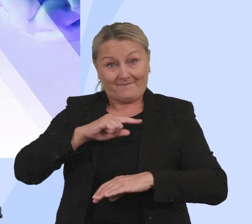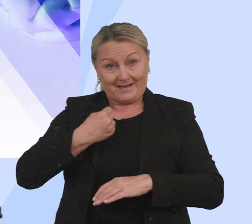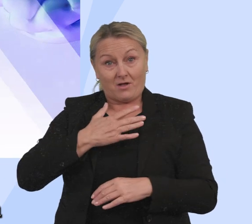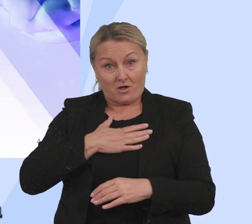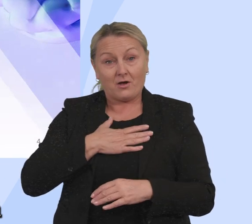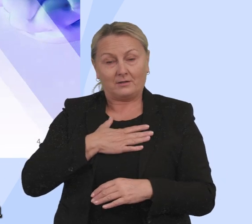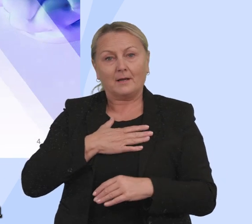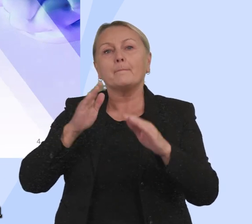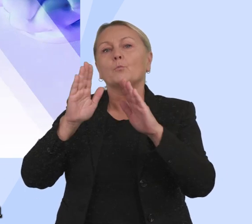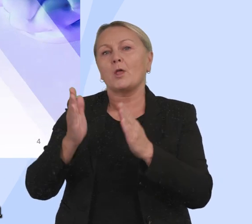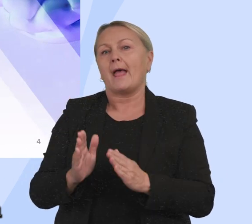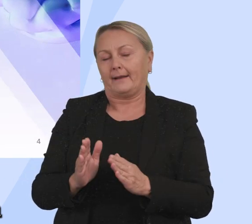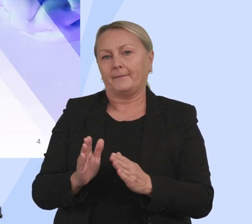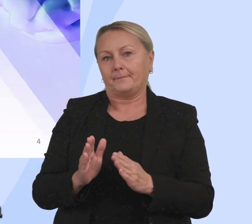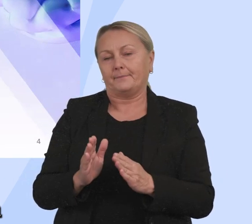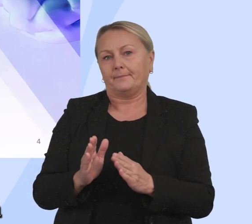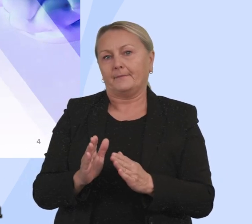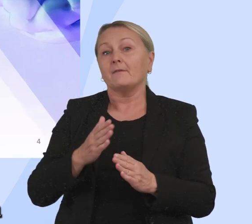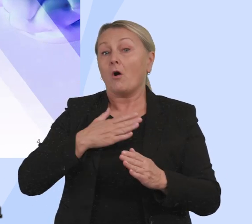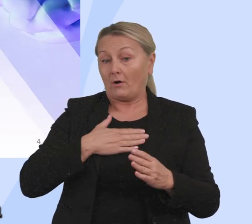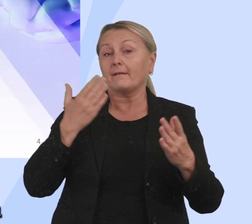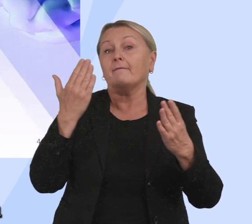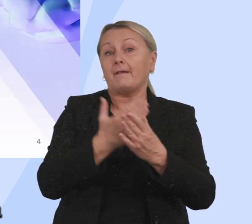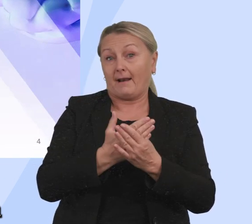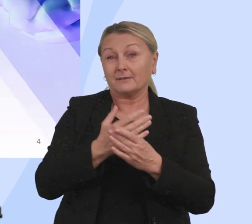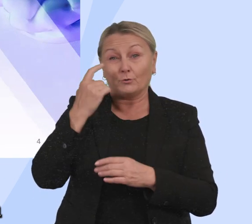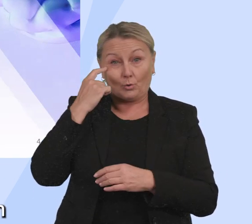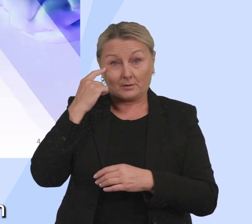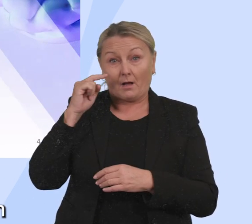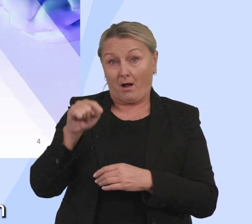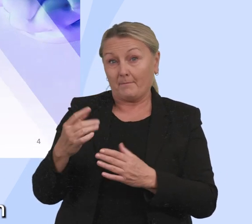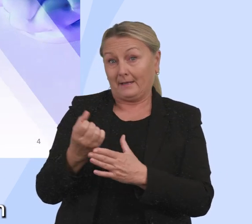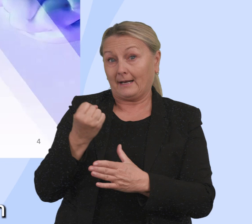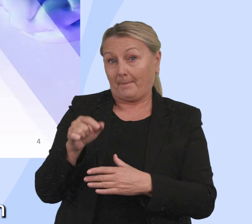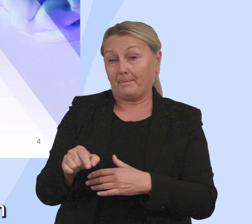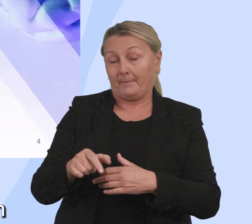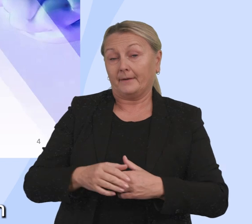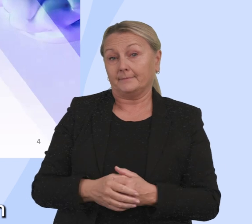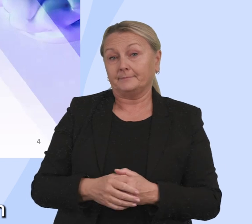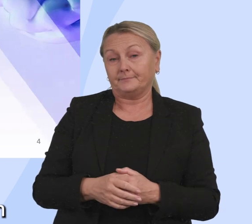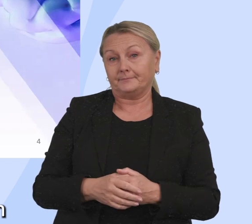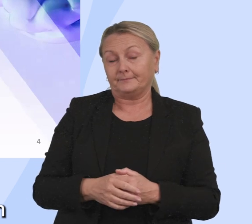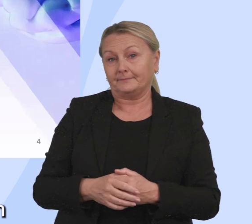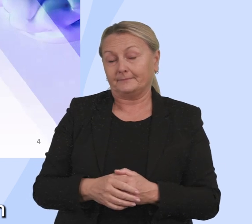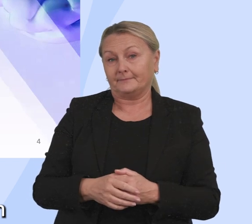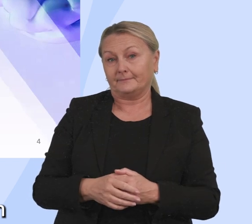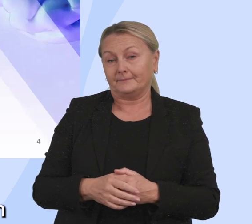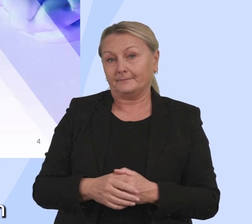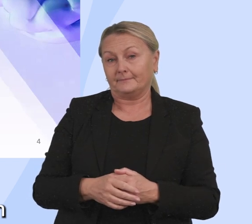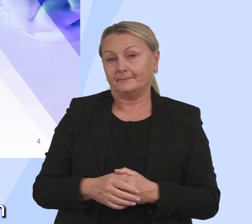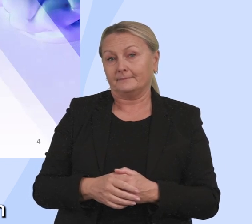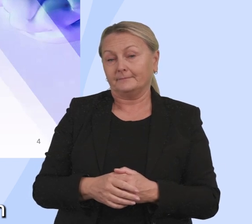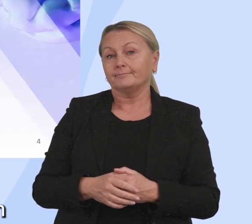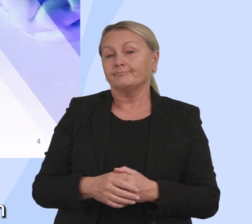også endnu har en fælles forståelse af, at måden, man lærer på, det er, at der er